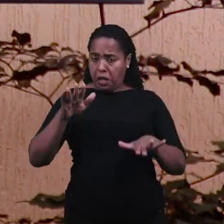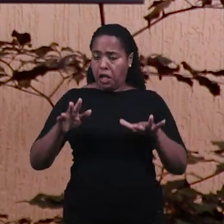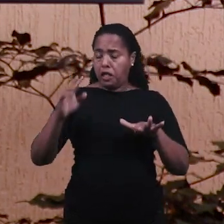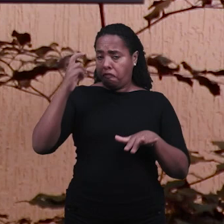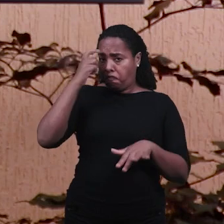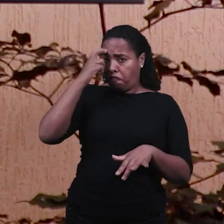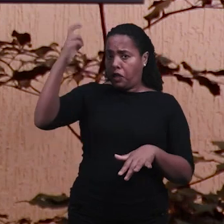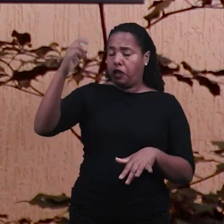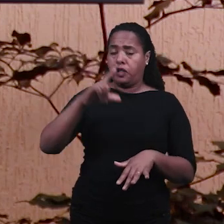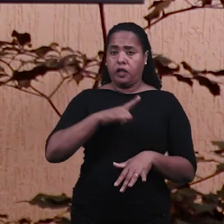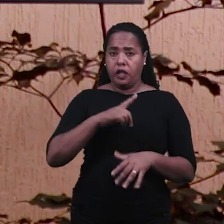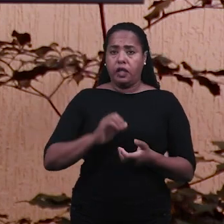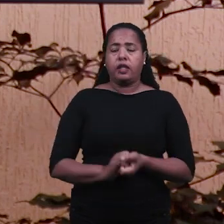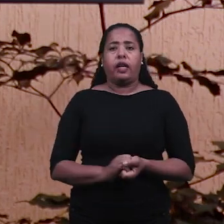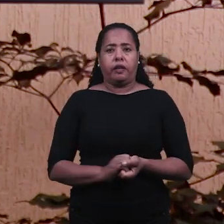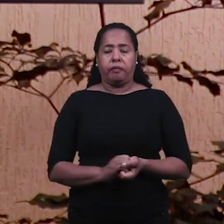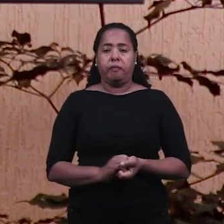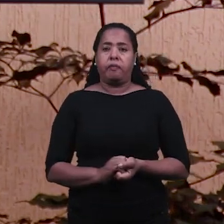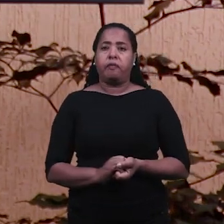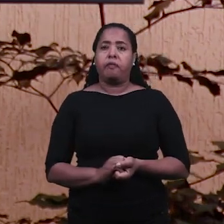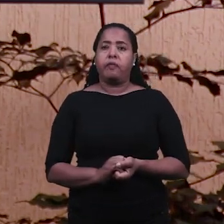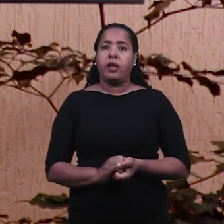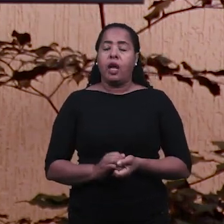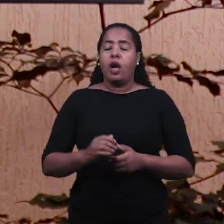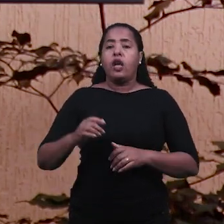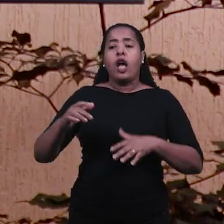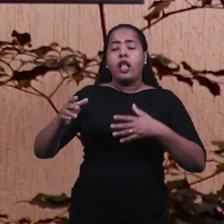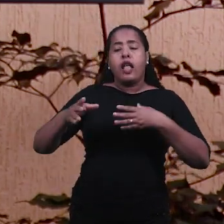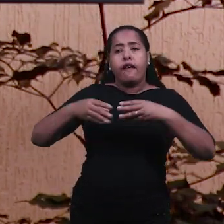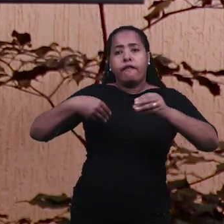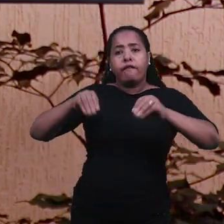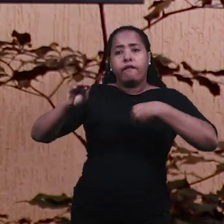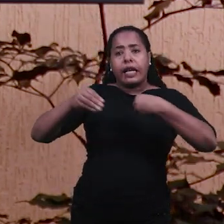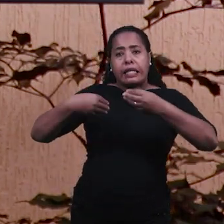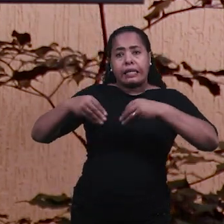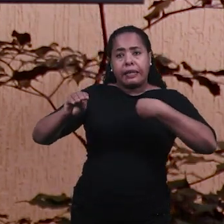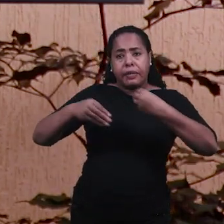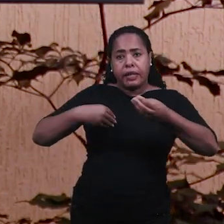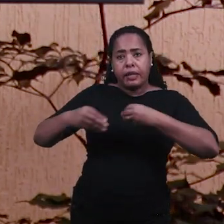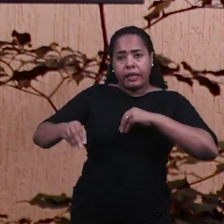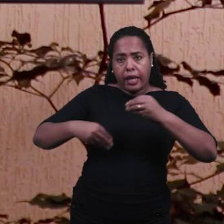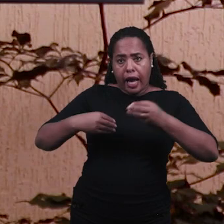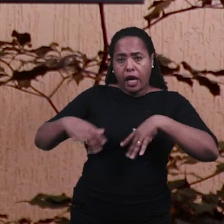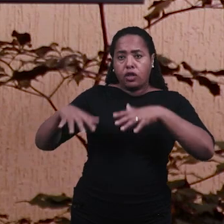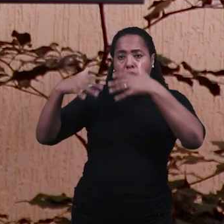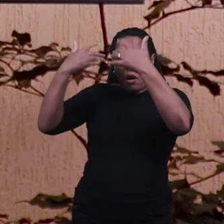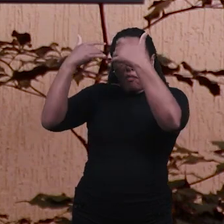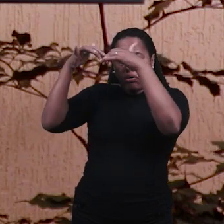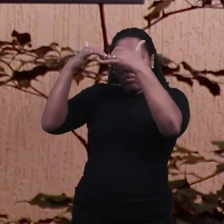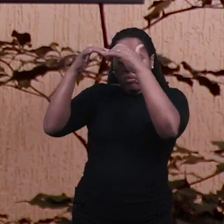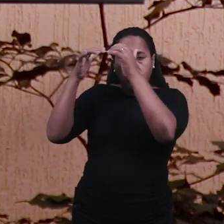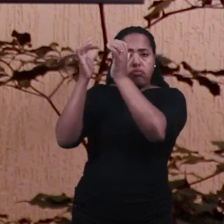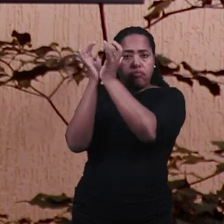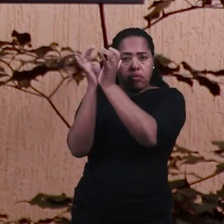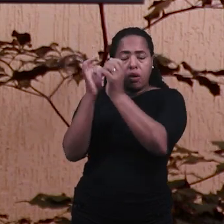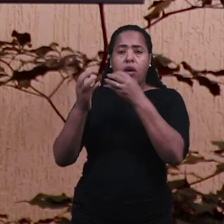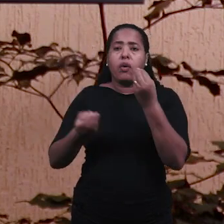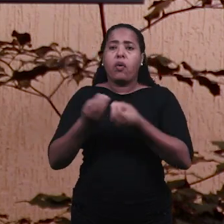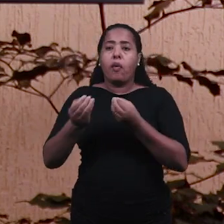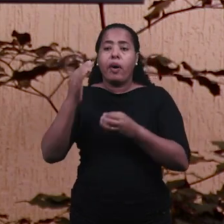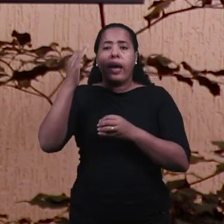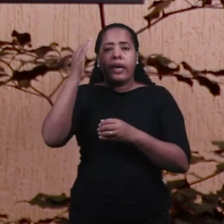son intelligence. Est inflexible, une flexibilité cognitive. Il faut